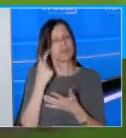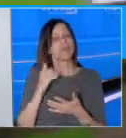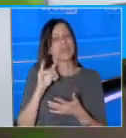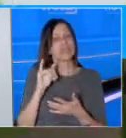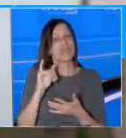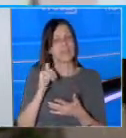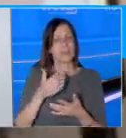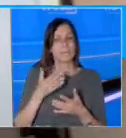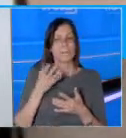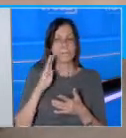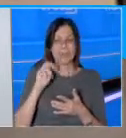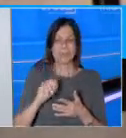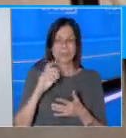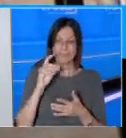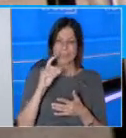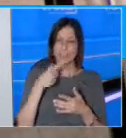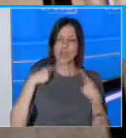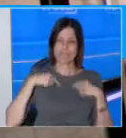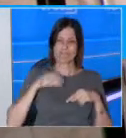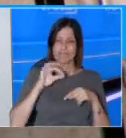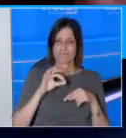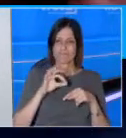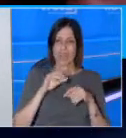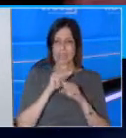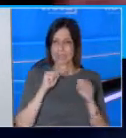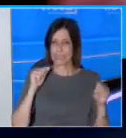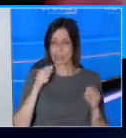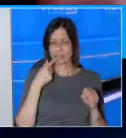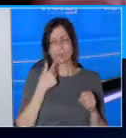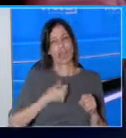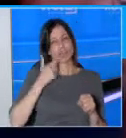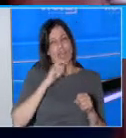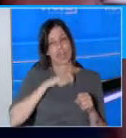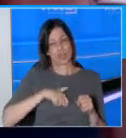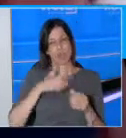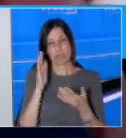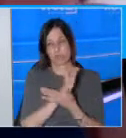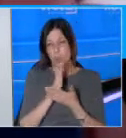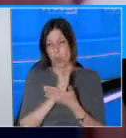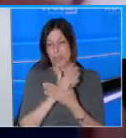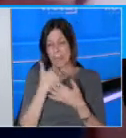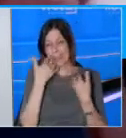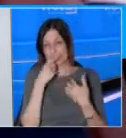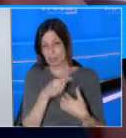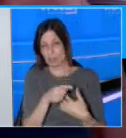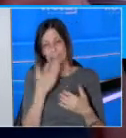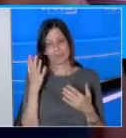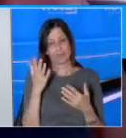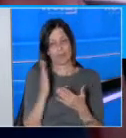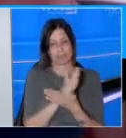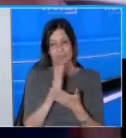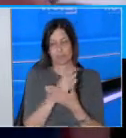בן דוד, יושבת ראש הסתדרות המורים, אומרת את העניין הזה. אז ראשי הרשויות, האם הם נארגנים לסיפור הזה? מתארגנים? האם יש